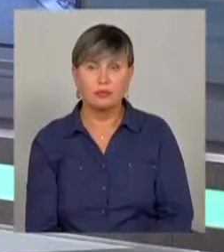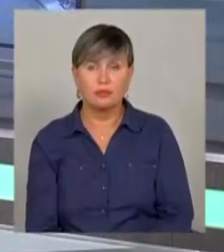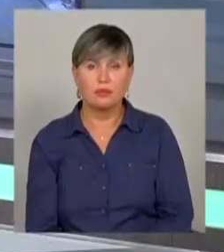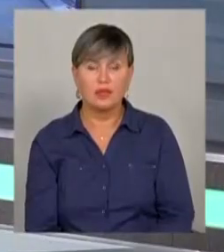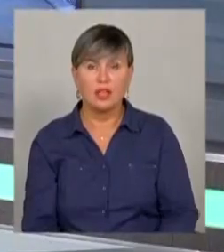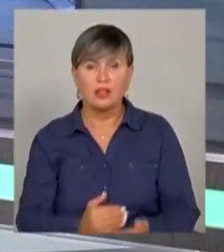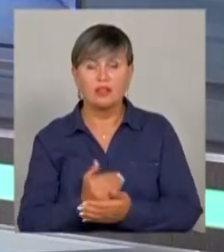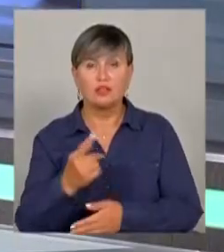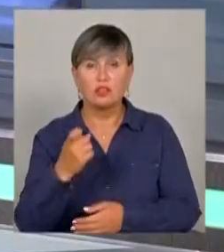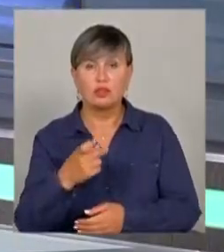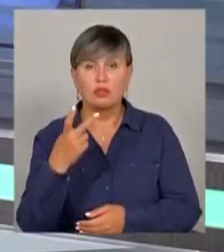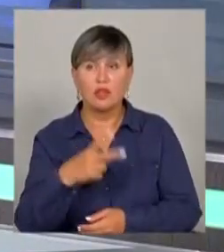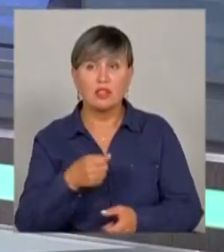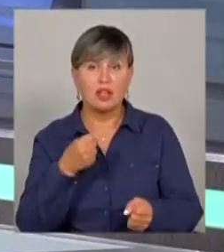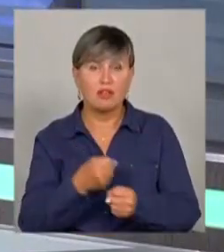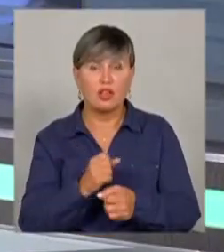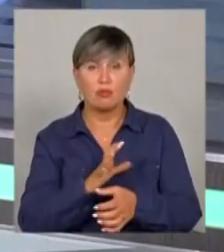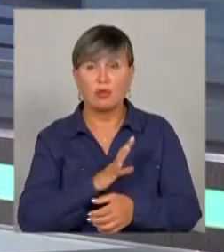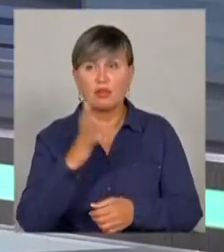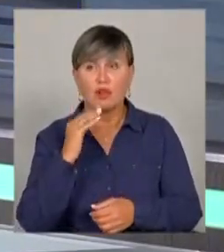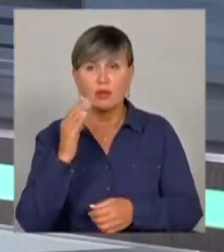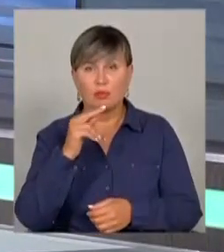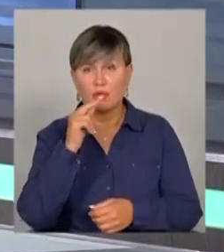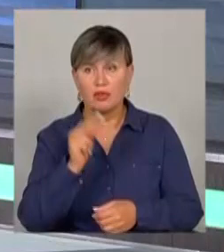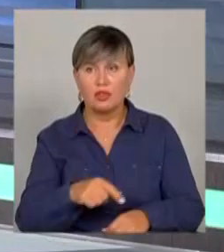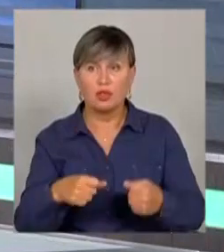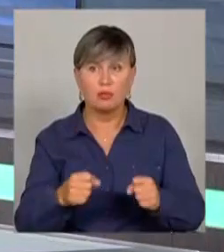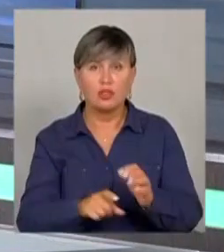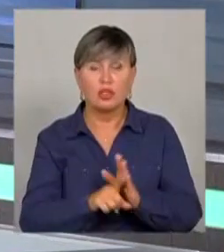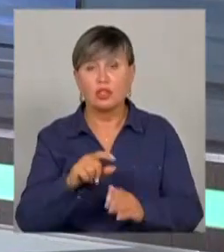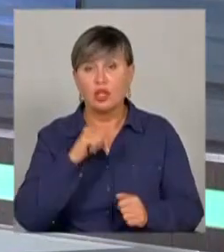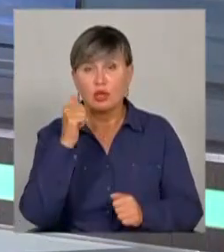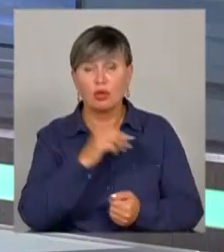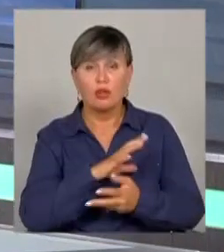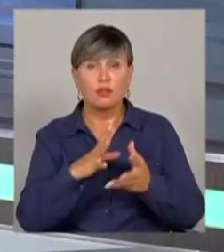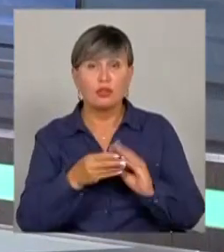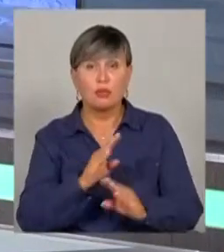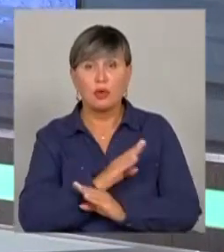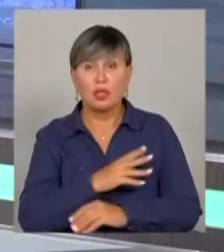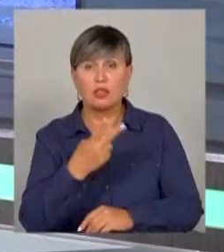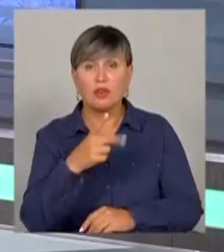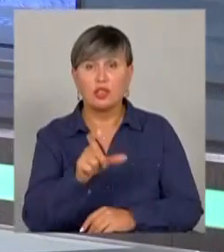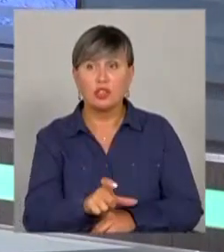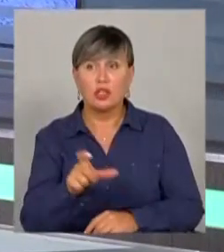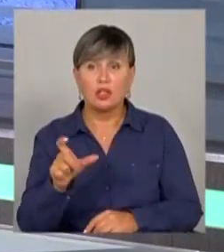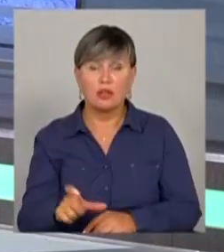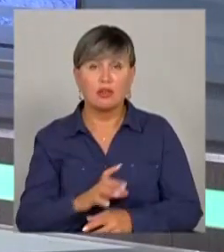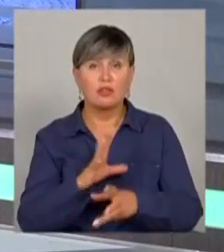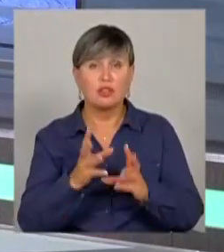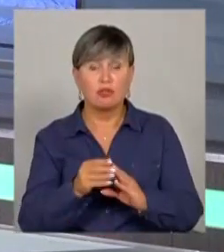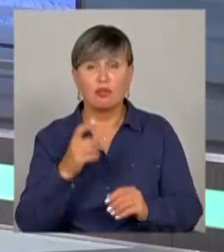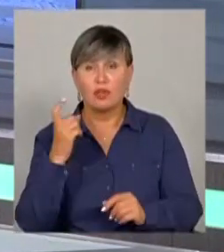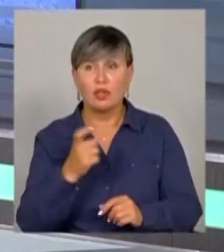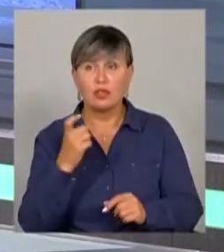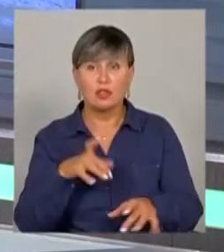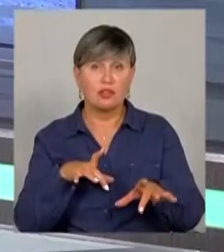Свыше 120 аварий произошло в Алматы по вине мопедистов с начала года. В результате погибли 2 человека. Всего владельцы